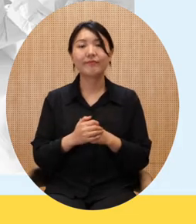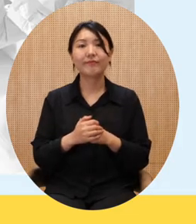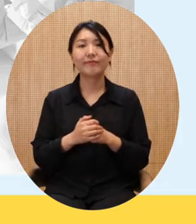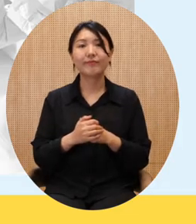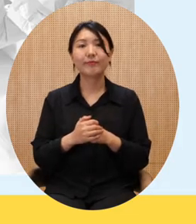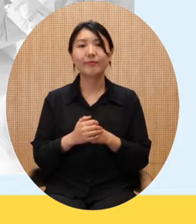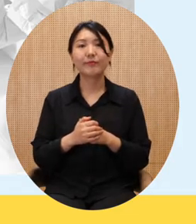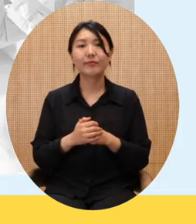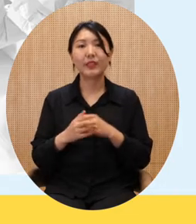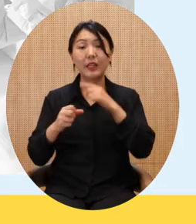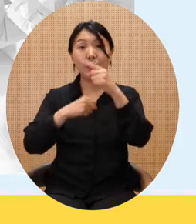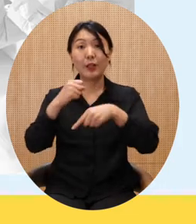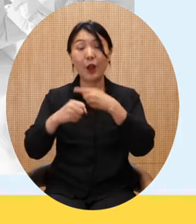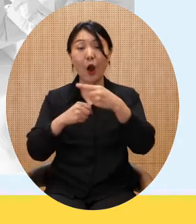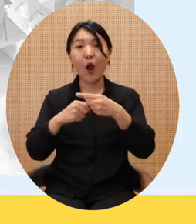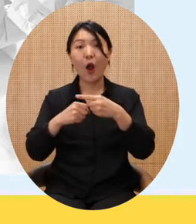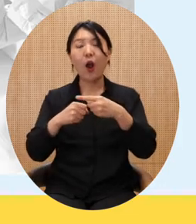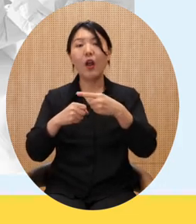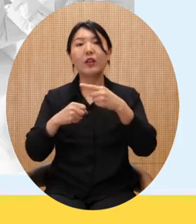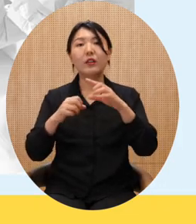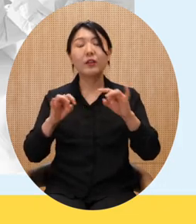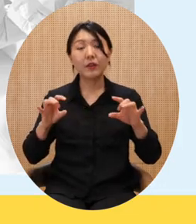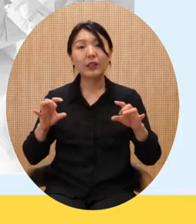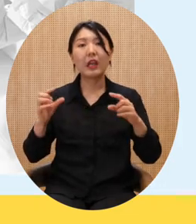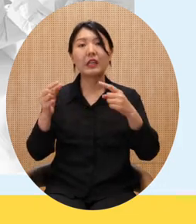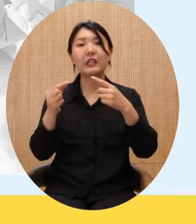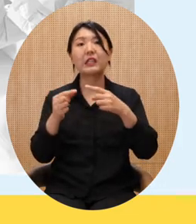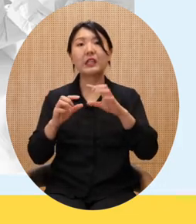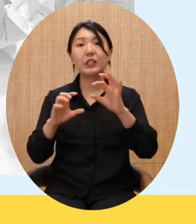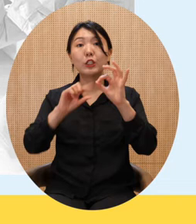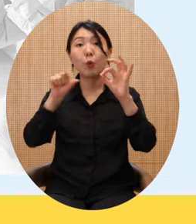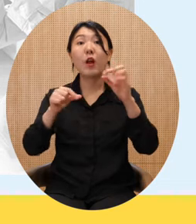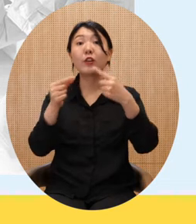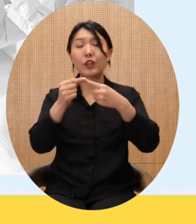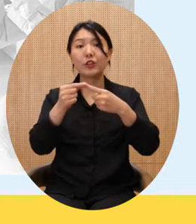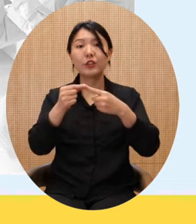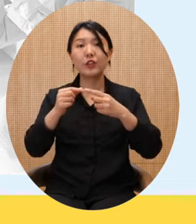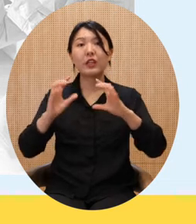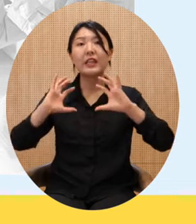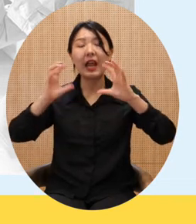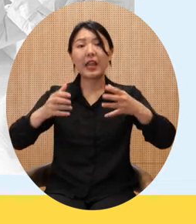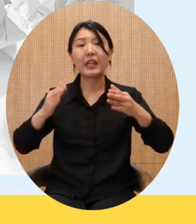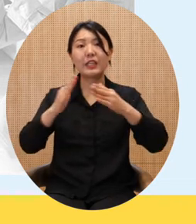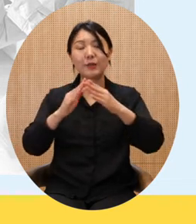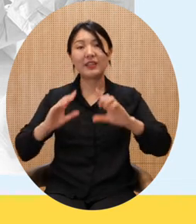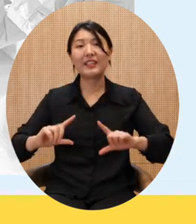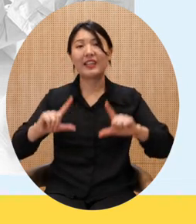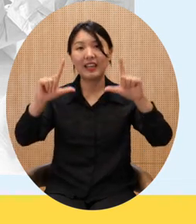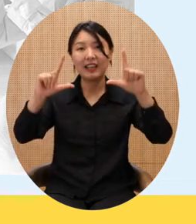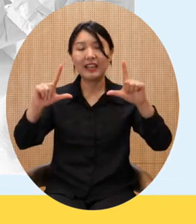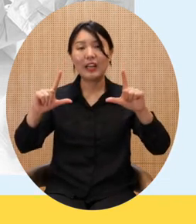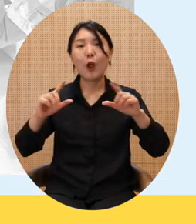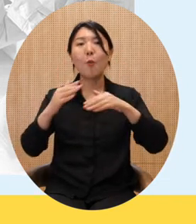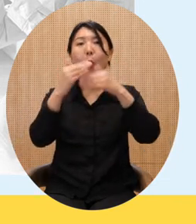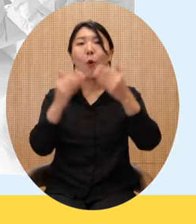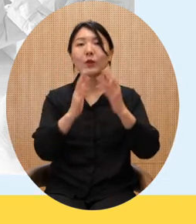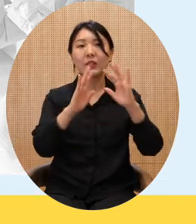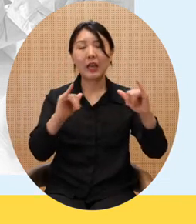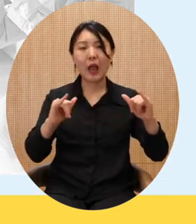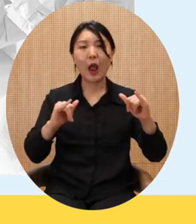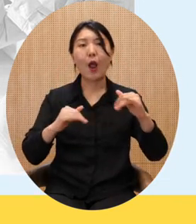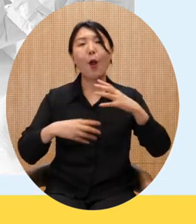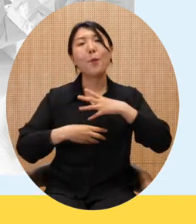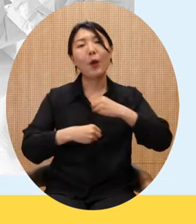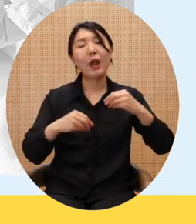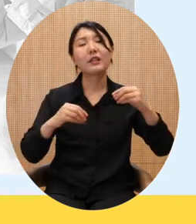매년 10월 첫째 주 월요일은 세계 주거의 날입니다. 모든 사람들이 적절한 주거 환경에서 살아야 되는